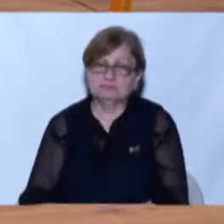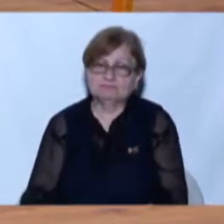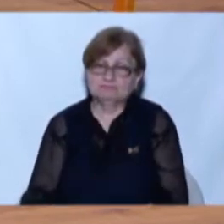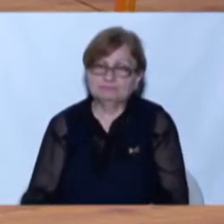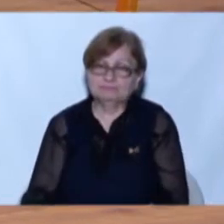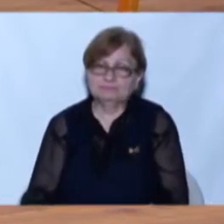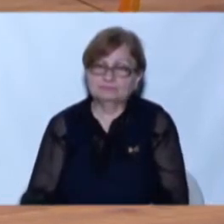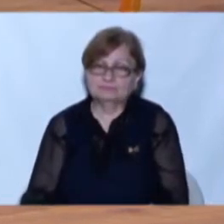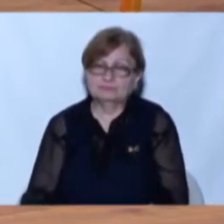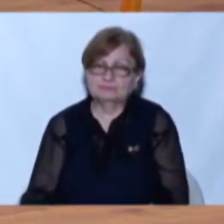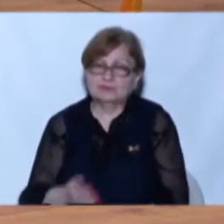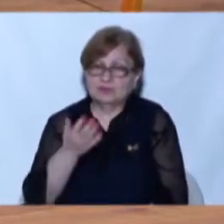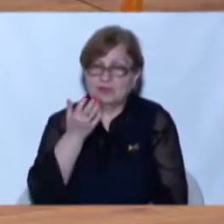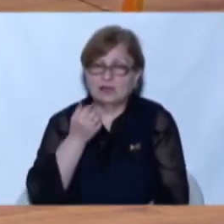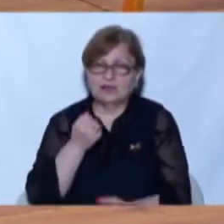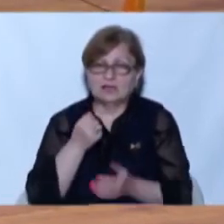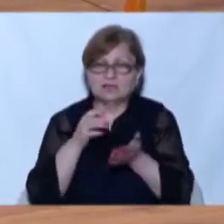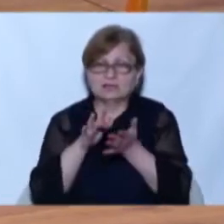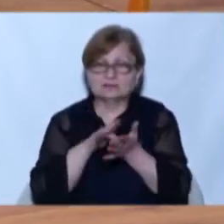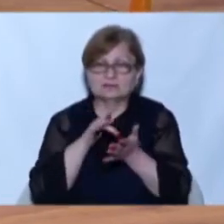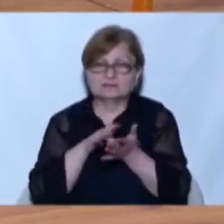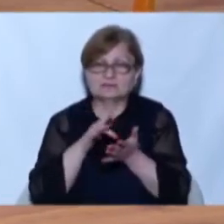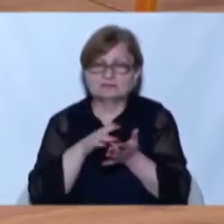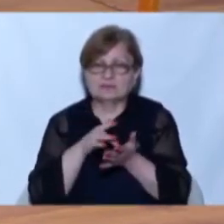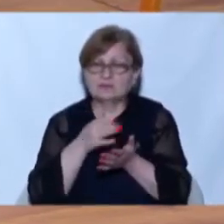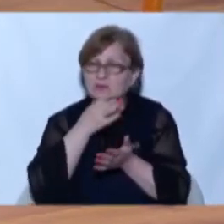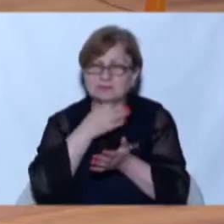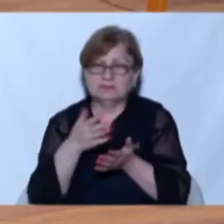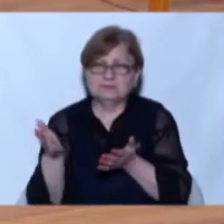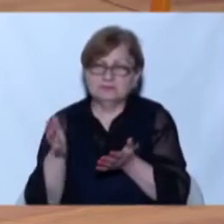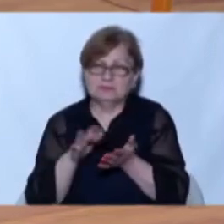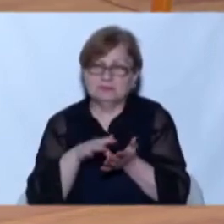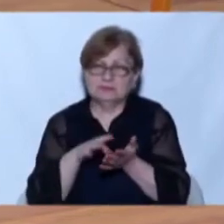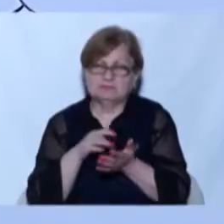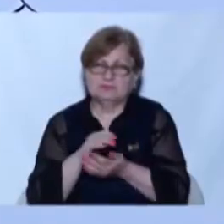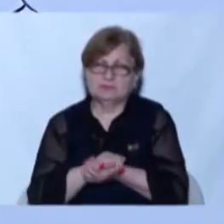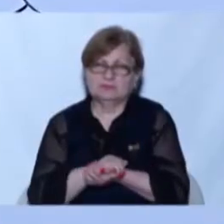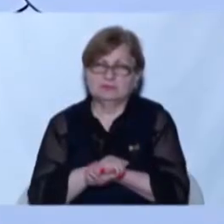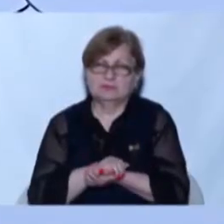Აიღეთ ერთი რვეული, როგორიც თქვენ მოგეწონებათ.